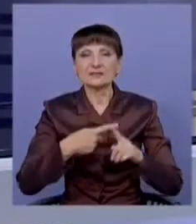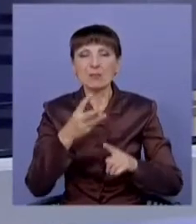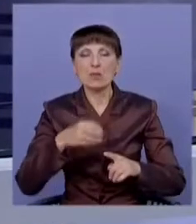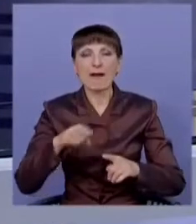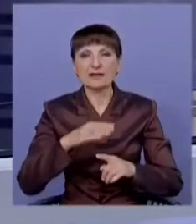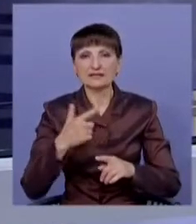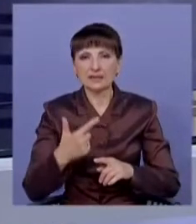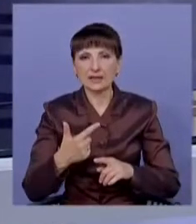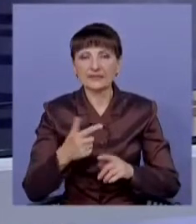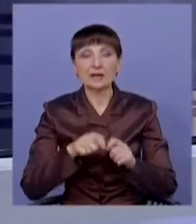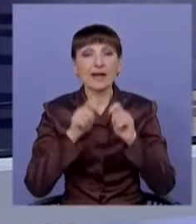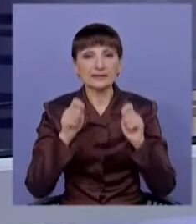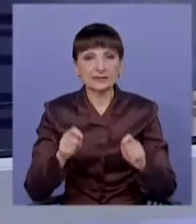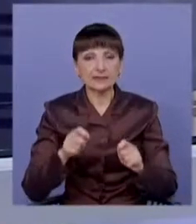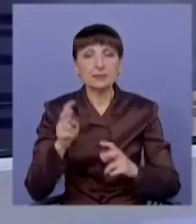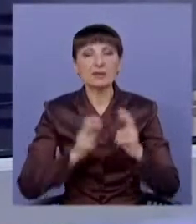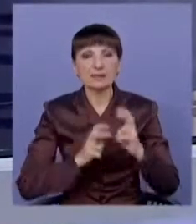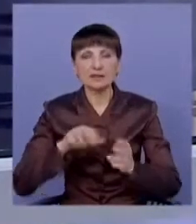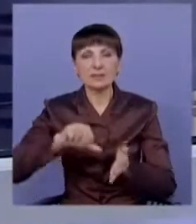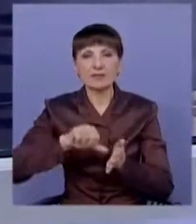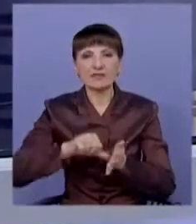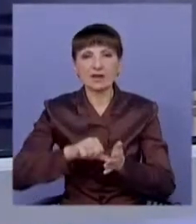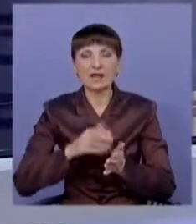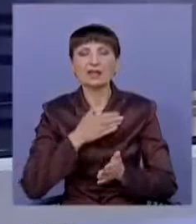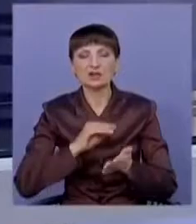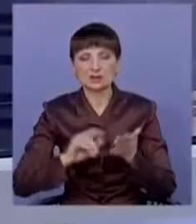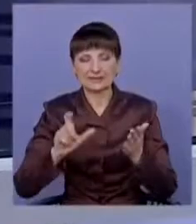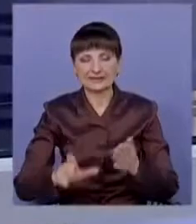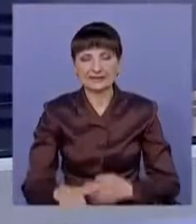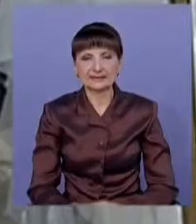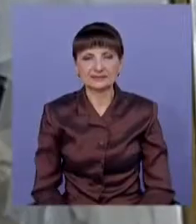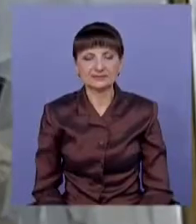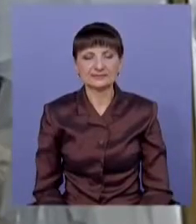миллиарда тенге. На открытии предприятия побывала Рамина Мирзалимова.